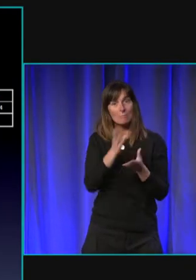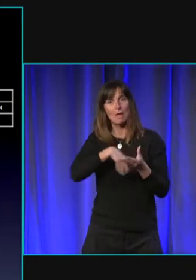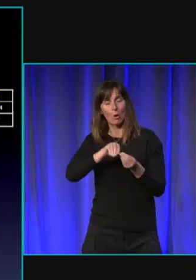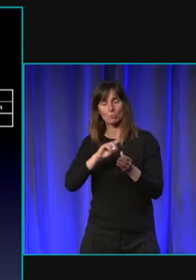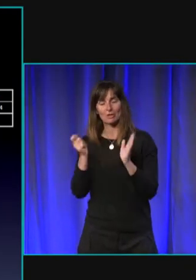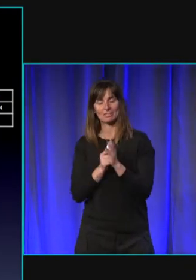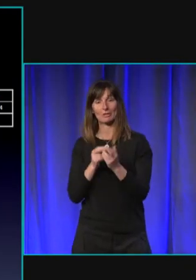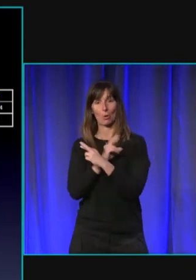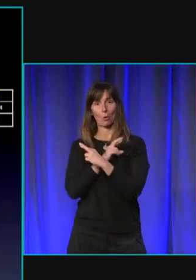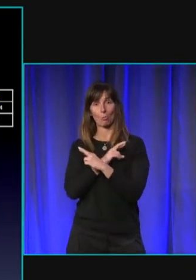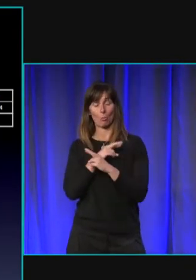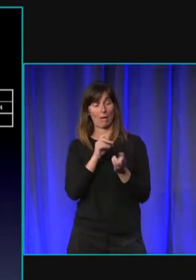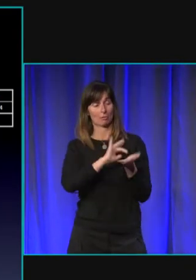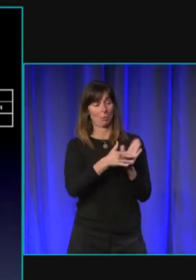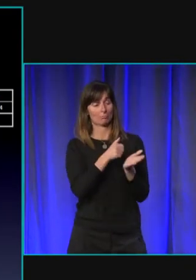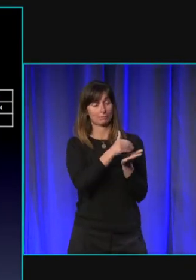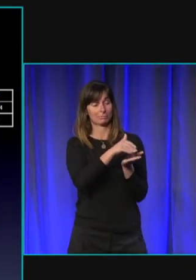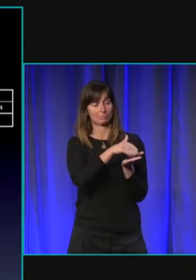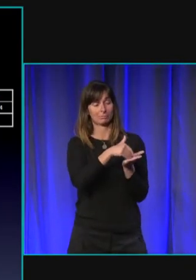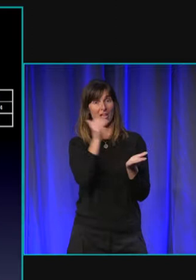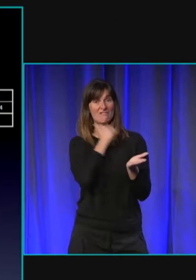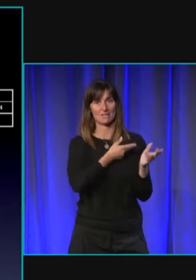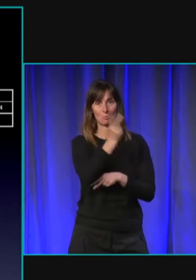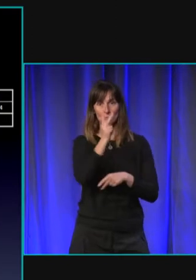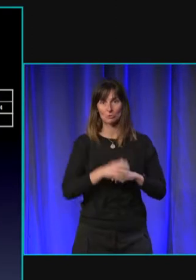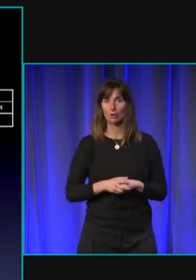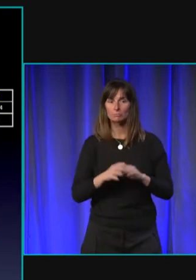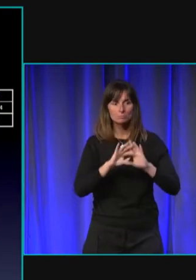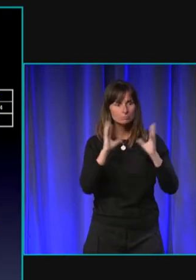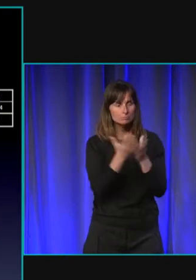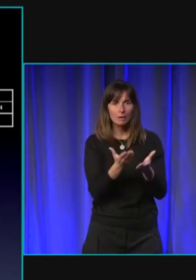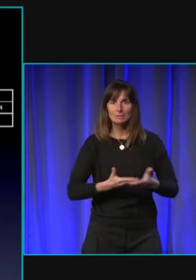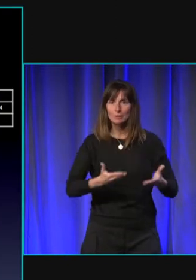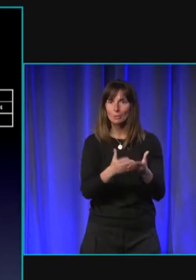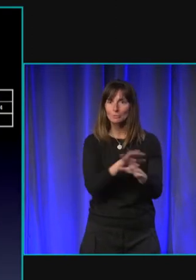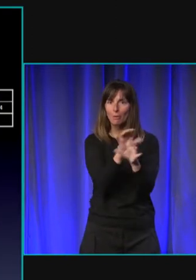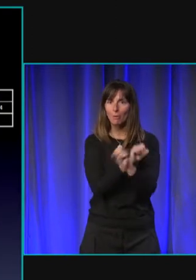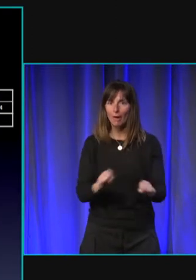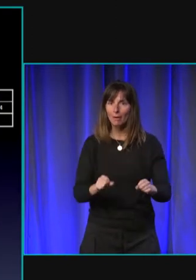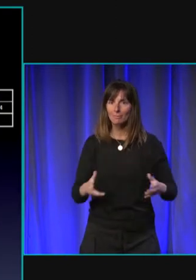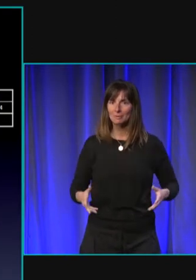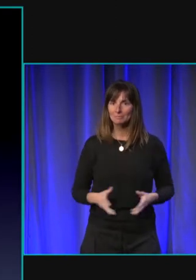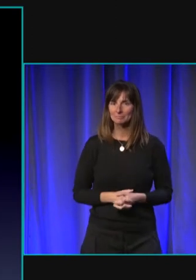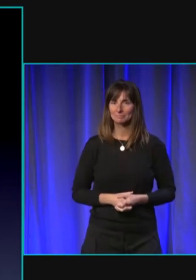plus vite ces fameux produits métaboliques. Ce qui est assez extraordinaire.